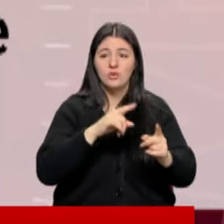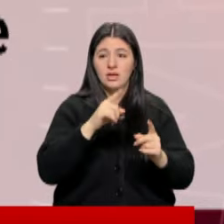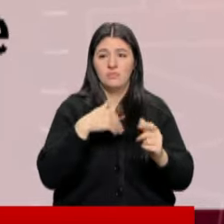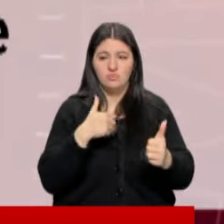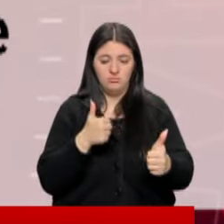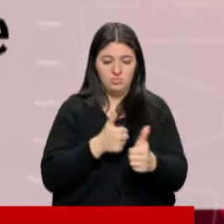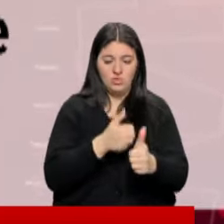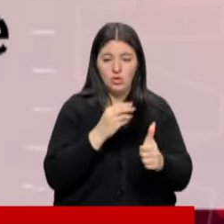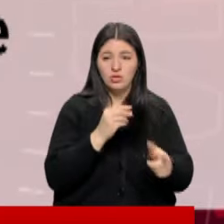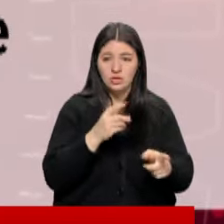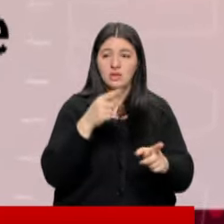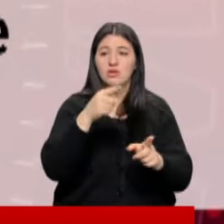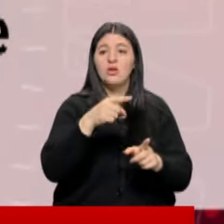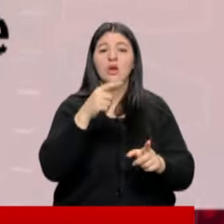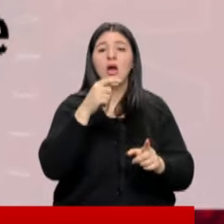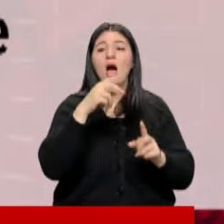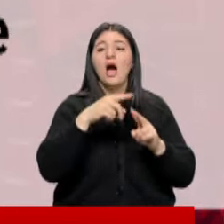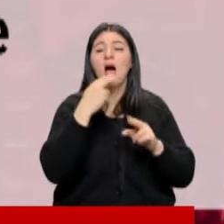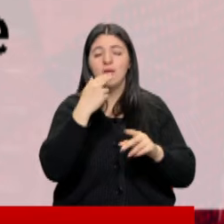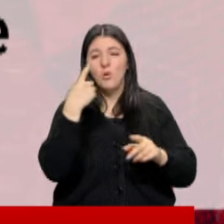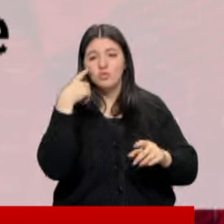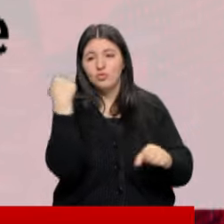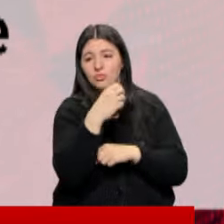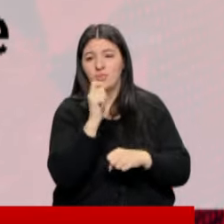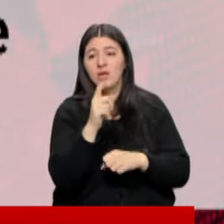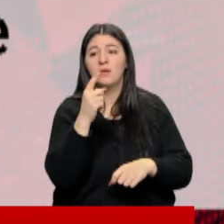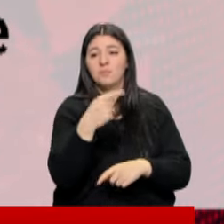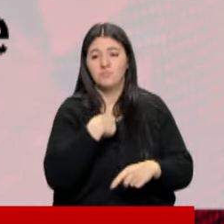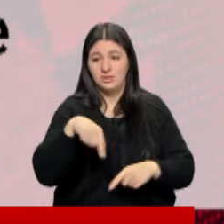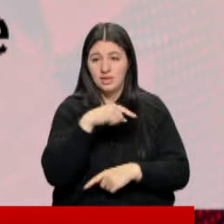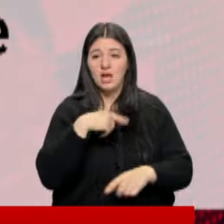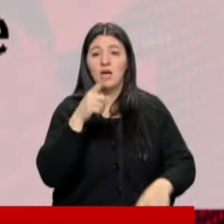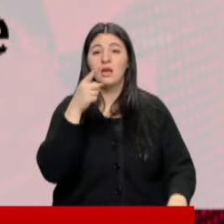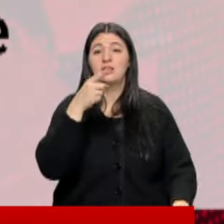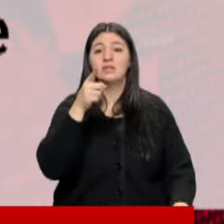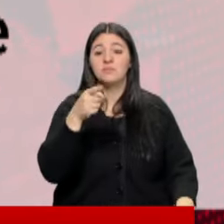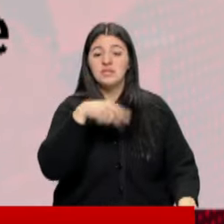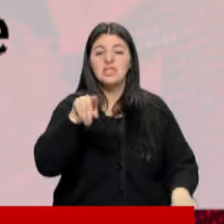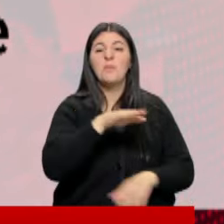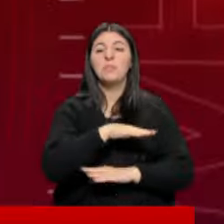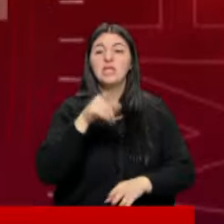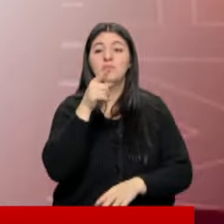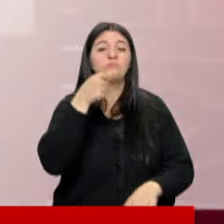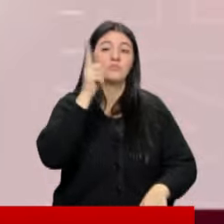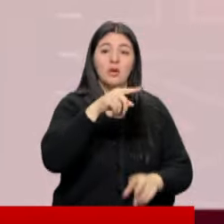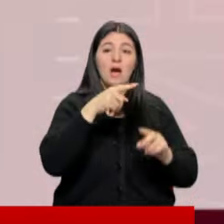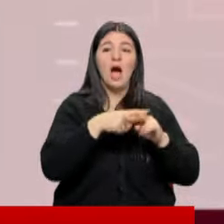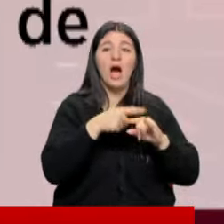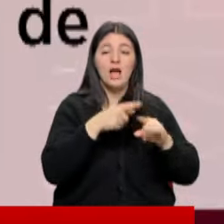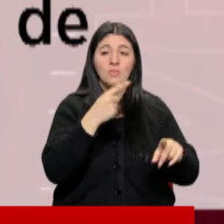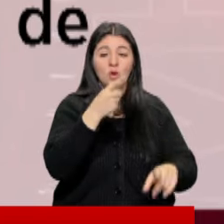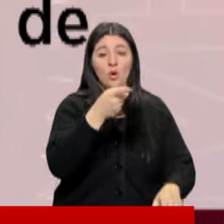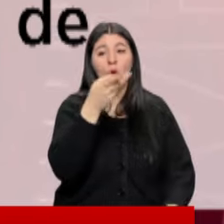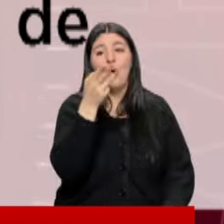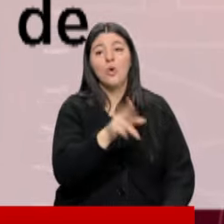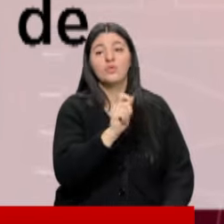dururken Faruk Koca müştekiye yumruk attı. Bize yönelik sizi bitireceğim ve Meler'e de seni öldüreceğim dedi. Arkamdan gelerek